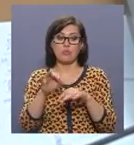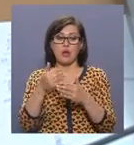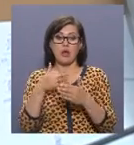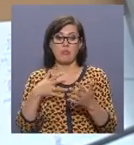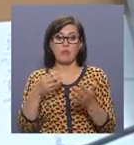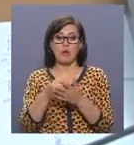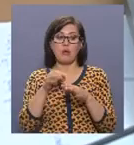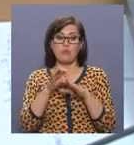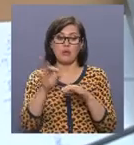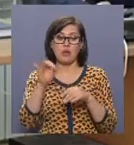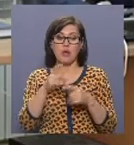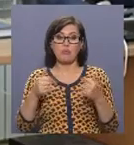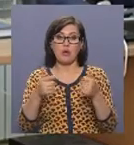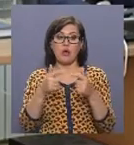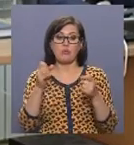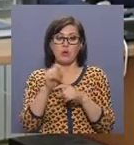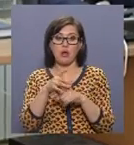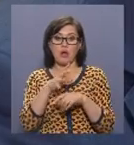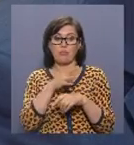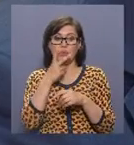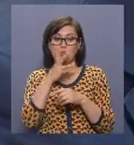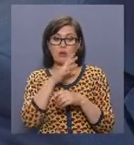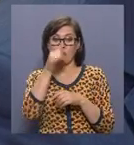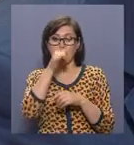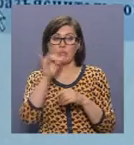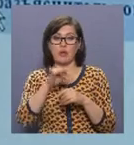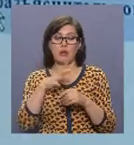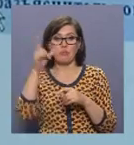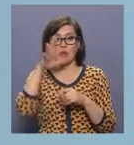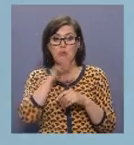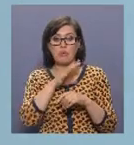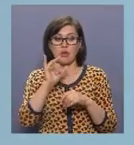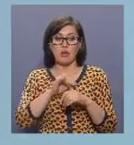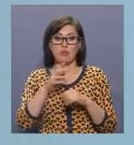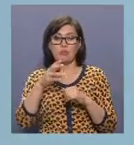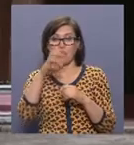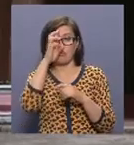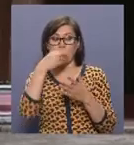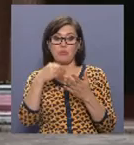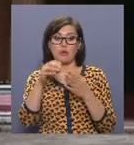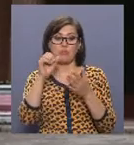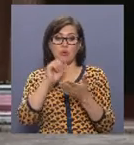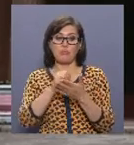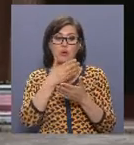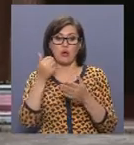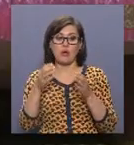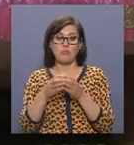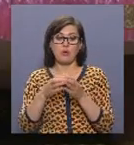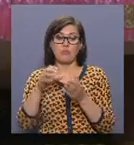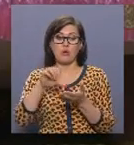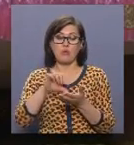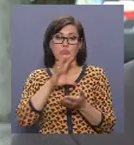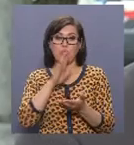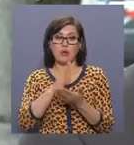төлем жасалынған, бірақ құрылғыны тапсырыс беруші көре алмайтын болды. Белгілі болғандай, мемлекеттік сатып алуға заңды құжаты жоқ компания қатысқан болып